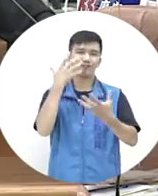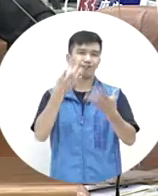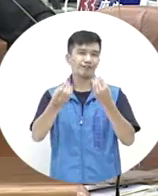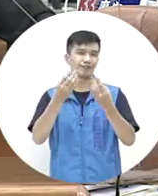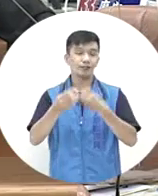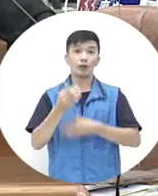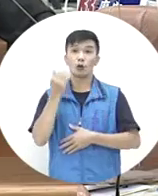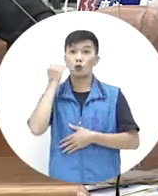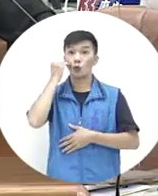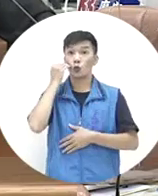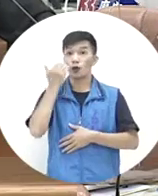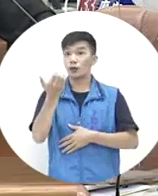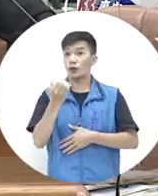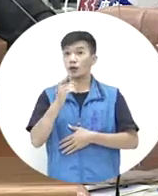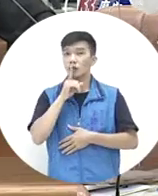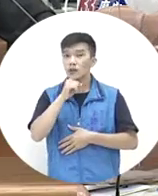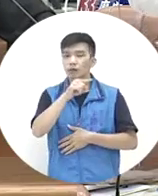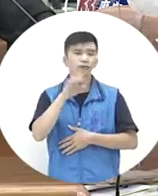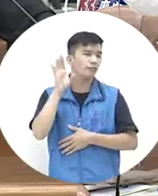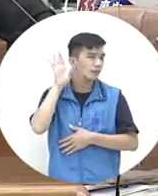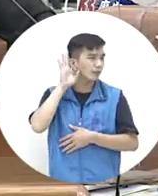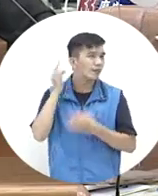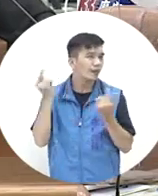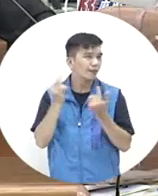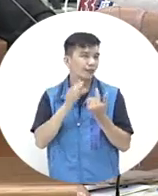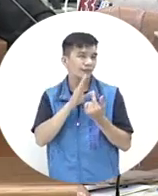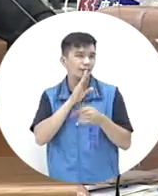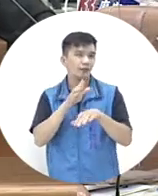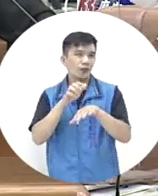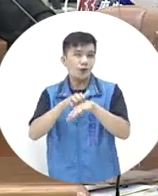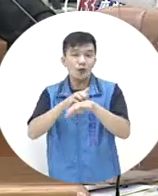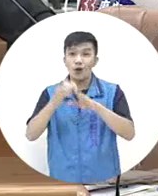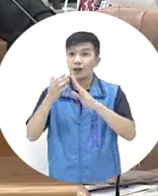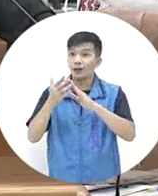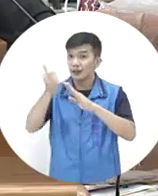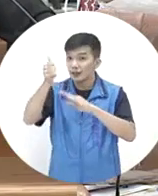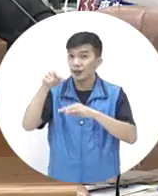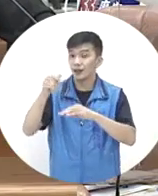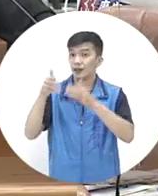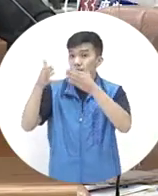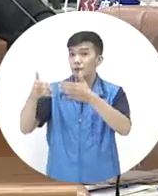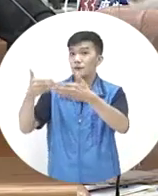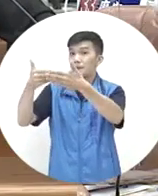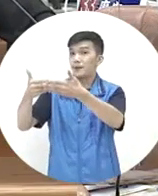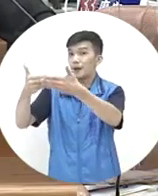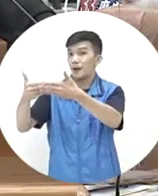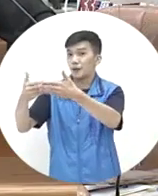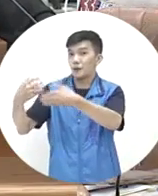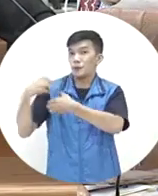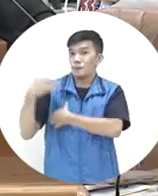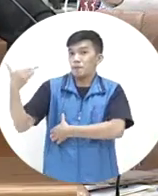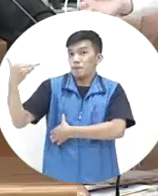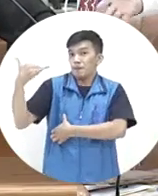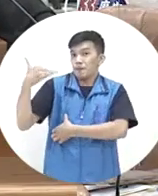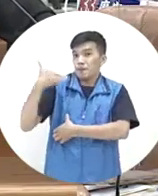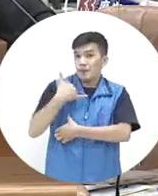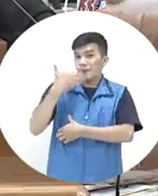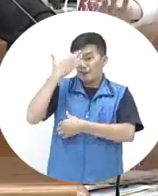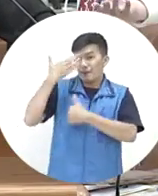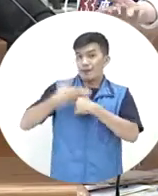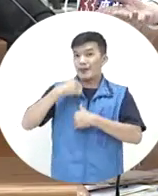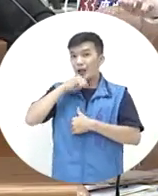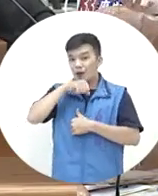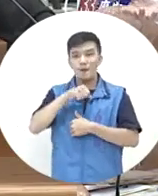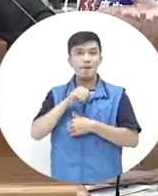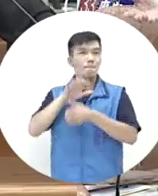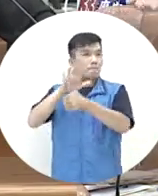逻辑听起来，就是侯友宜不愿对共机扰台发出谴责嘛，这就最简单的。因为